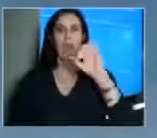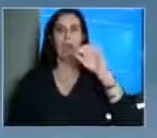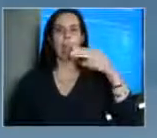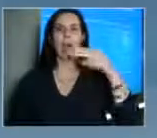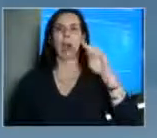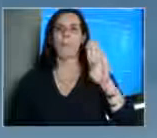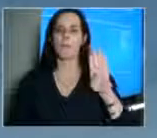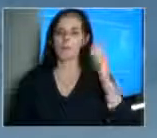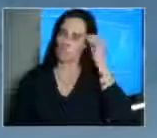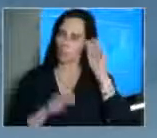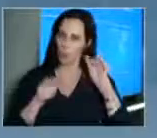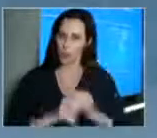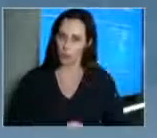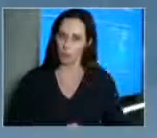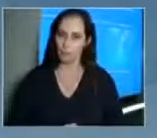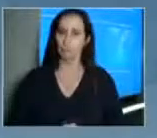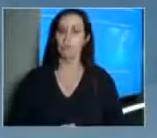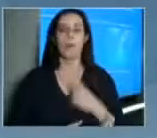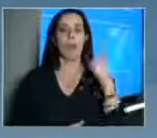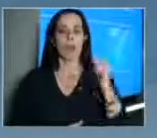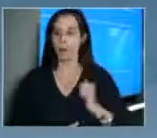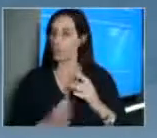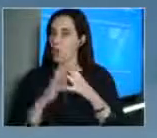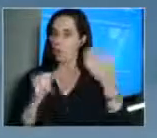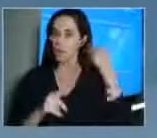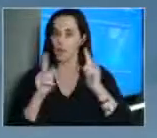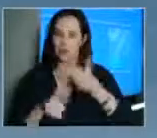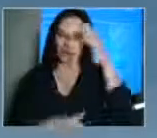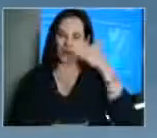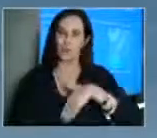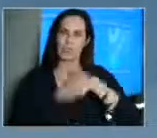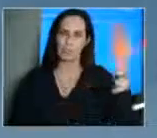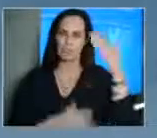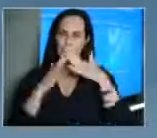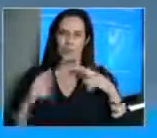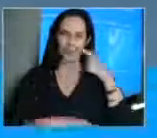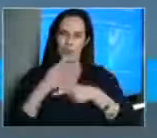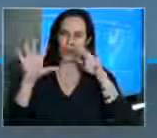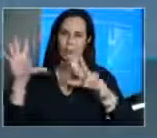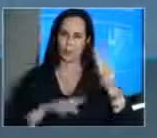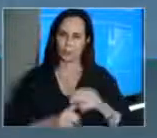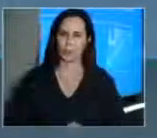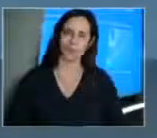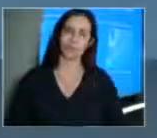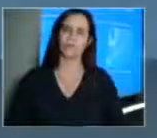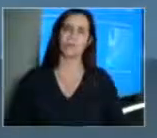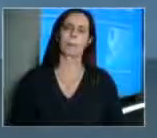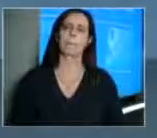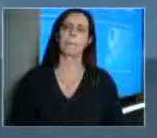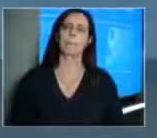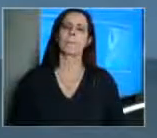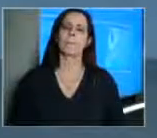באומל, זיכרונו לברכה, אחד הנעדרים מהקרב המפורסם בסולטן יעקוב במלחמת לבנון